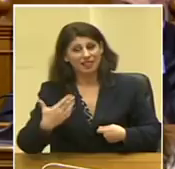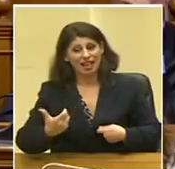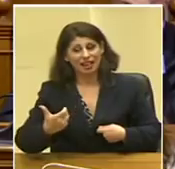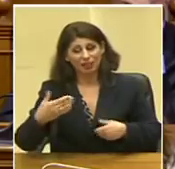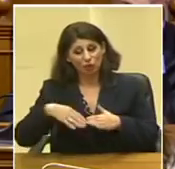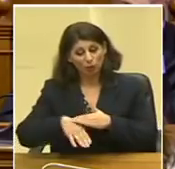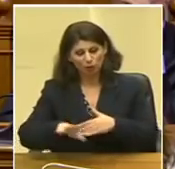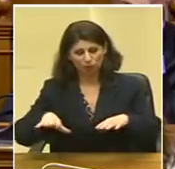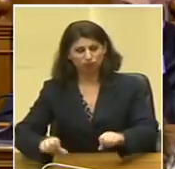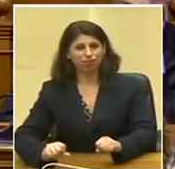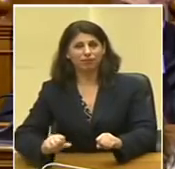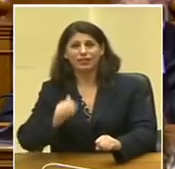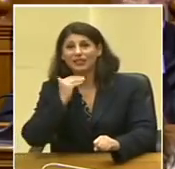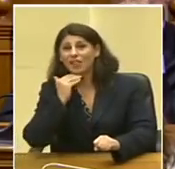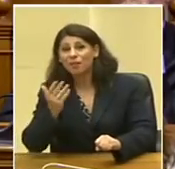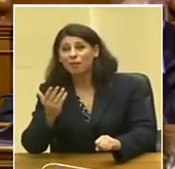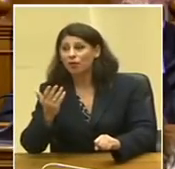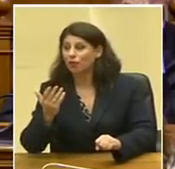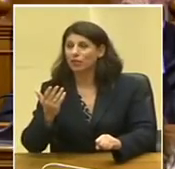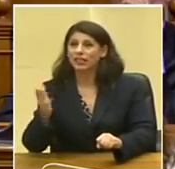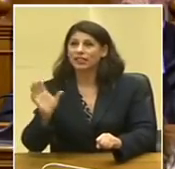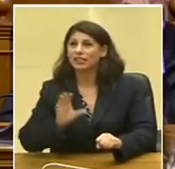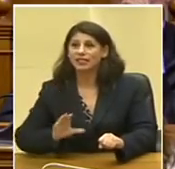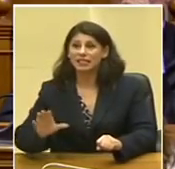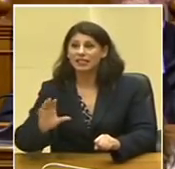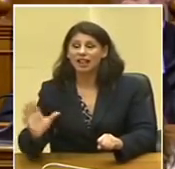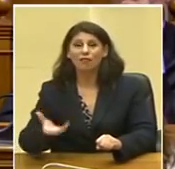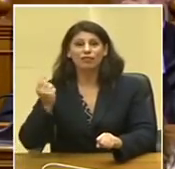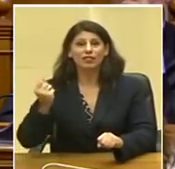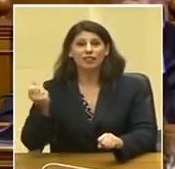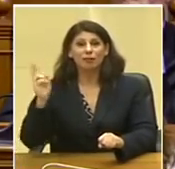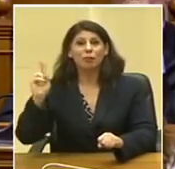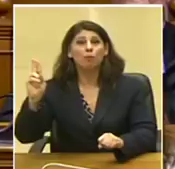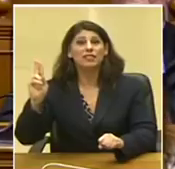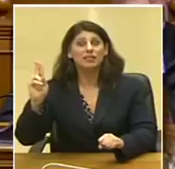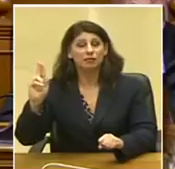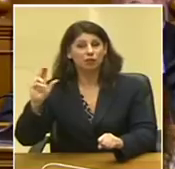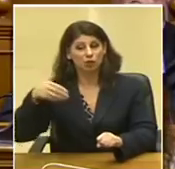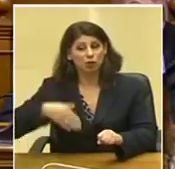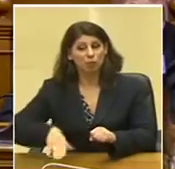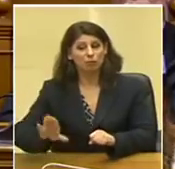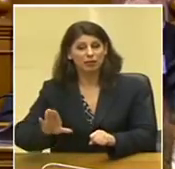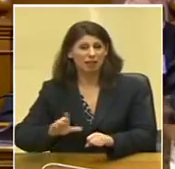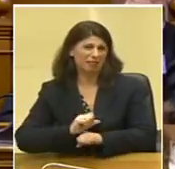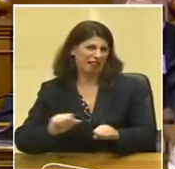την κατοχή του και δεν μπορείτε να βρείτε υποψήφιο στον Πειραιά για να μην του χαλάσετε τη σούπα.